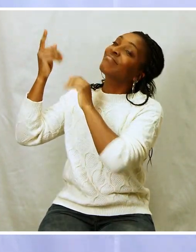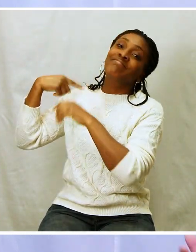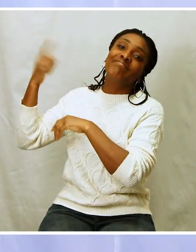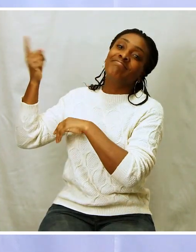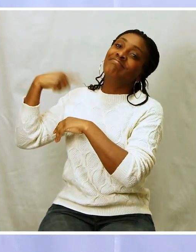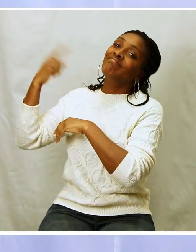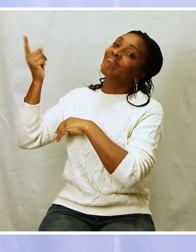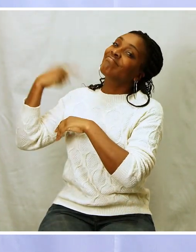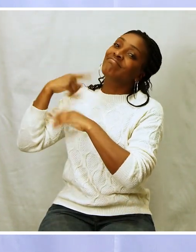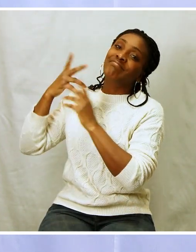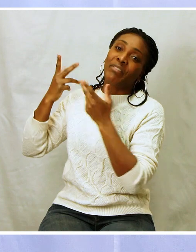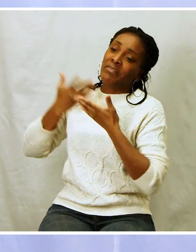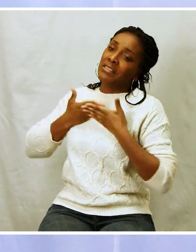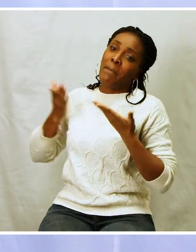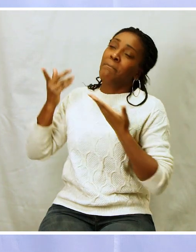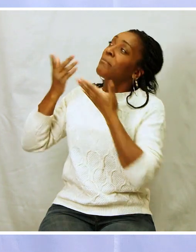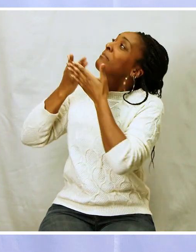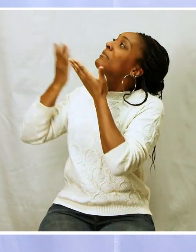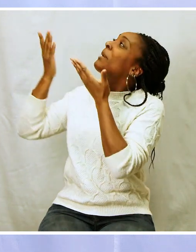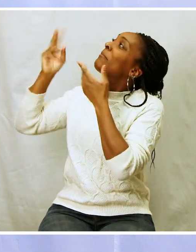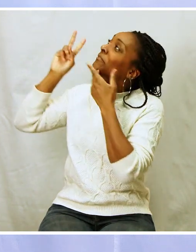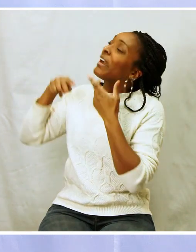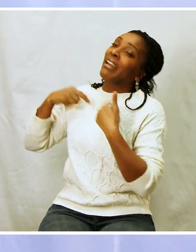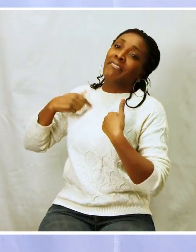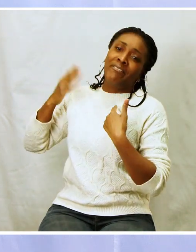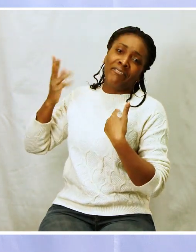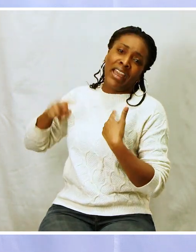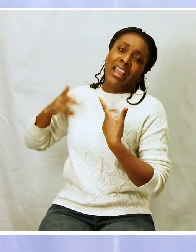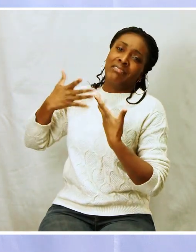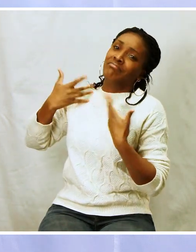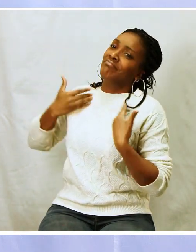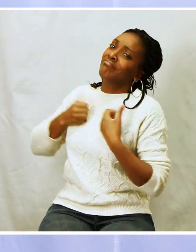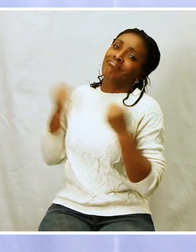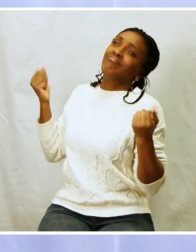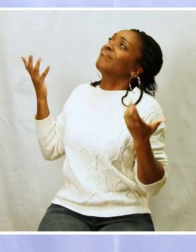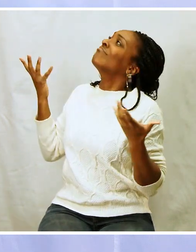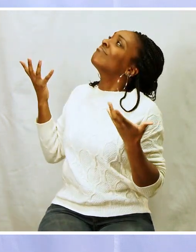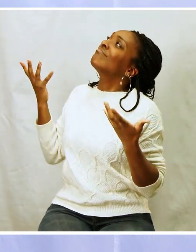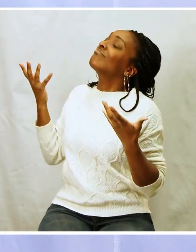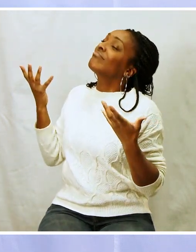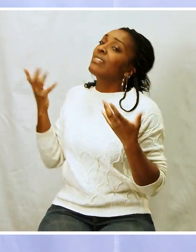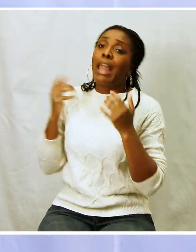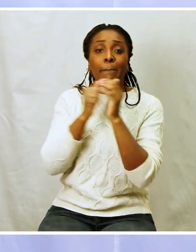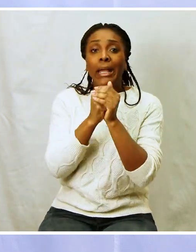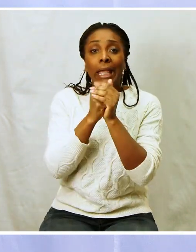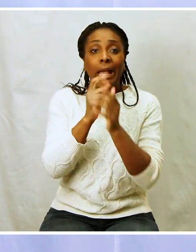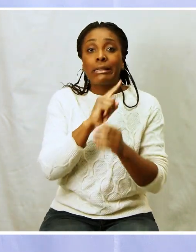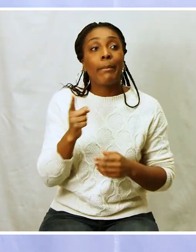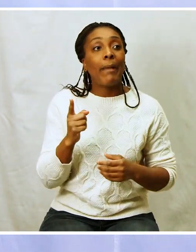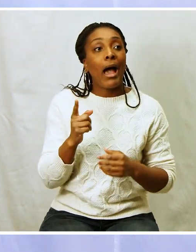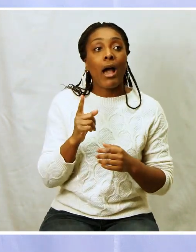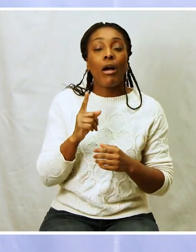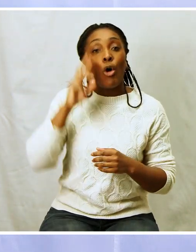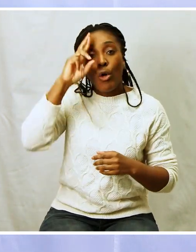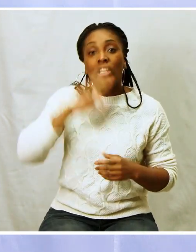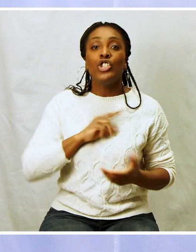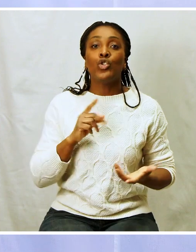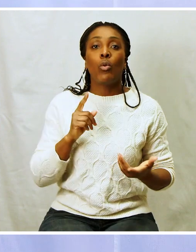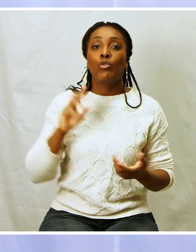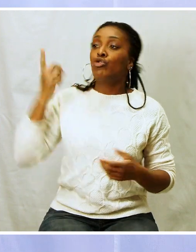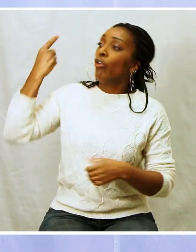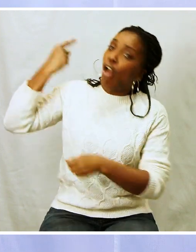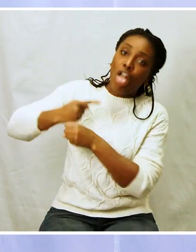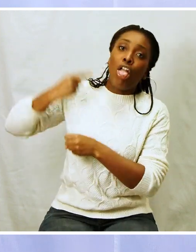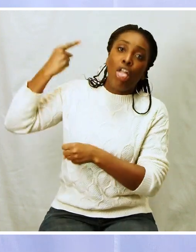on apprécie la personne avec qui on est. La prière n'est pas un acte religieux. C'est pas quelque chose que Dieu